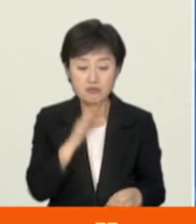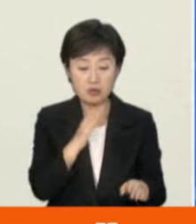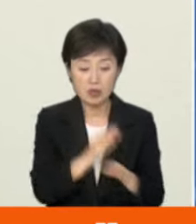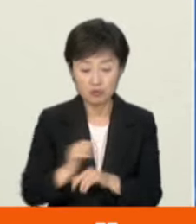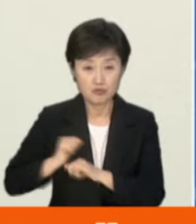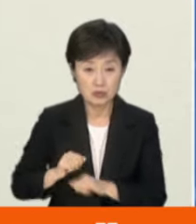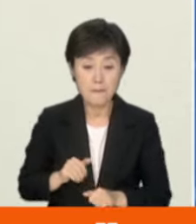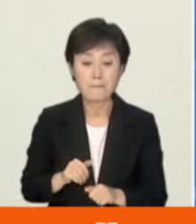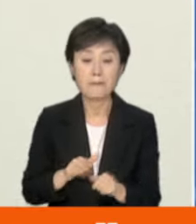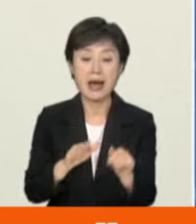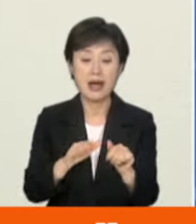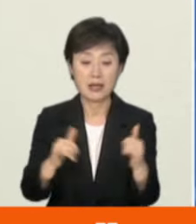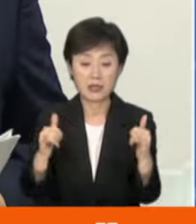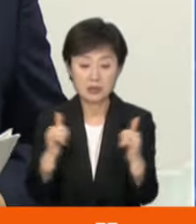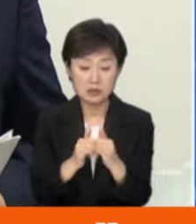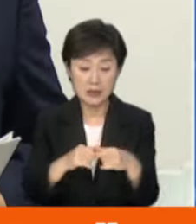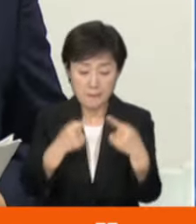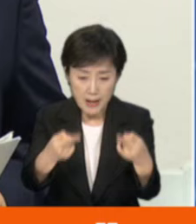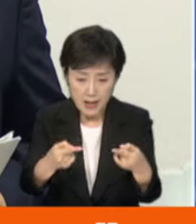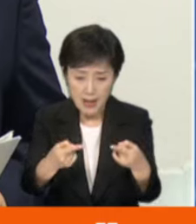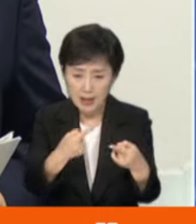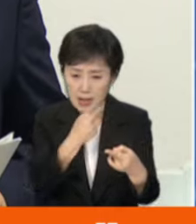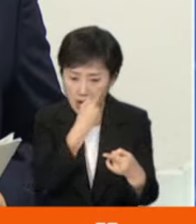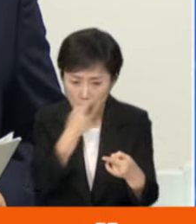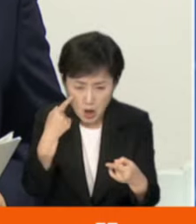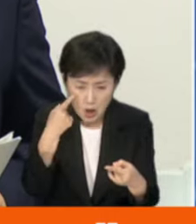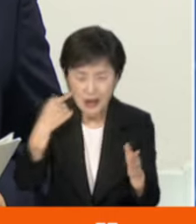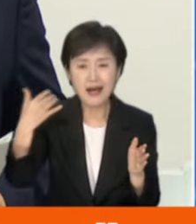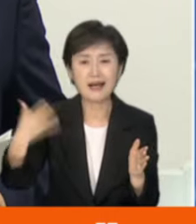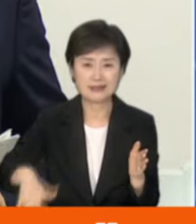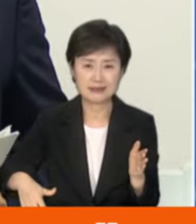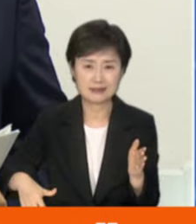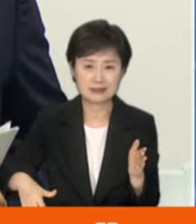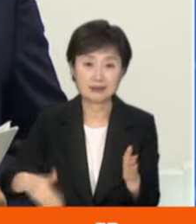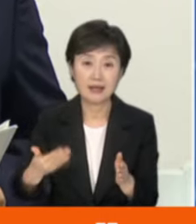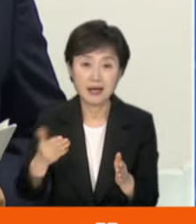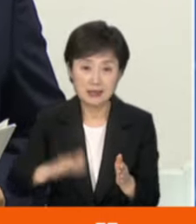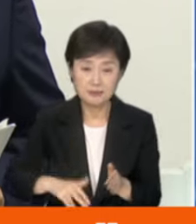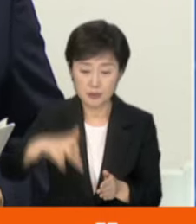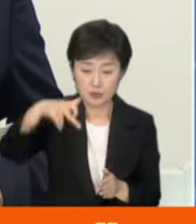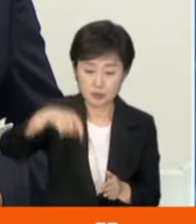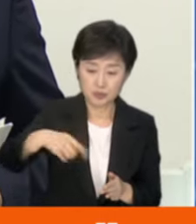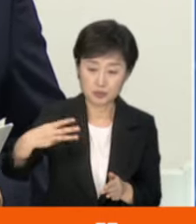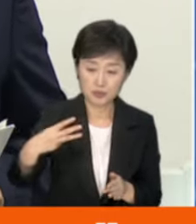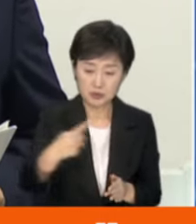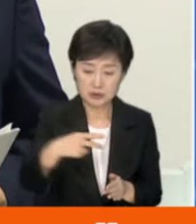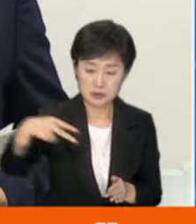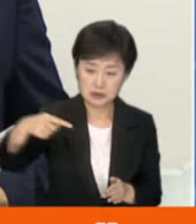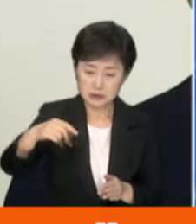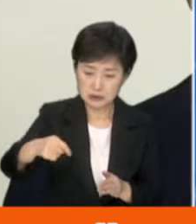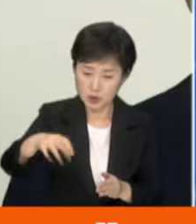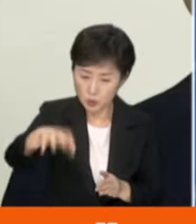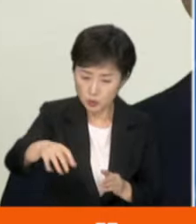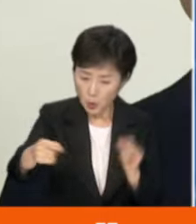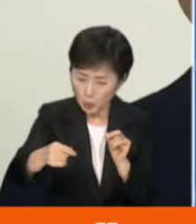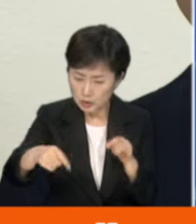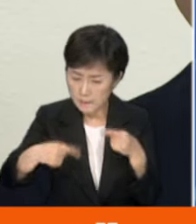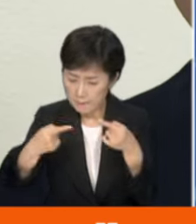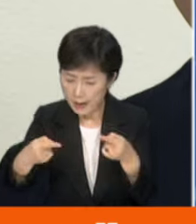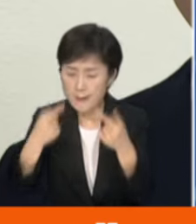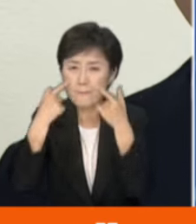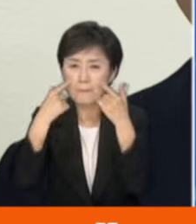북한군이 전선에 투입돼 있다는 정확한 정보는 아직 없지만 쿠르스크 등 전장으로의 이동이 임박해 있는 것은